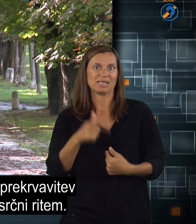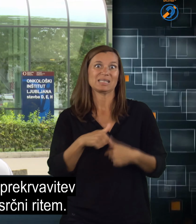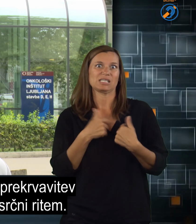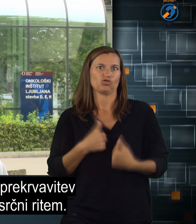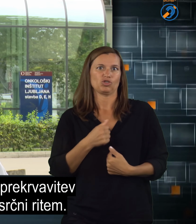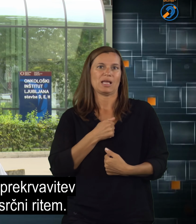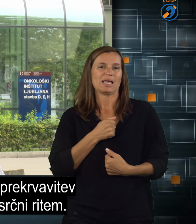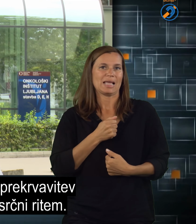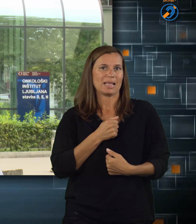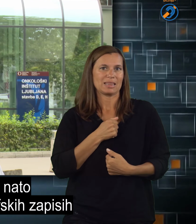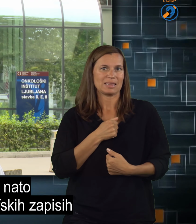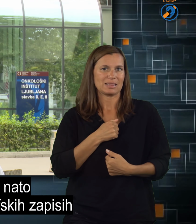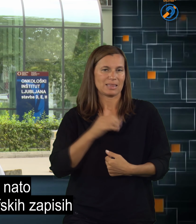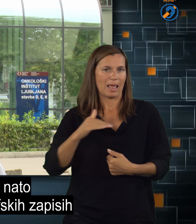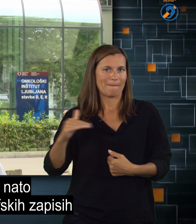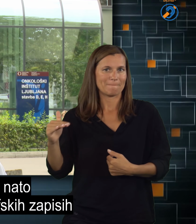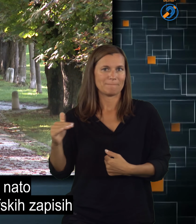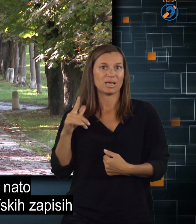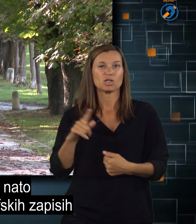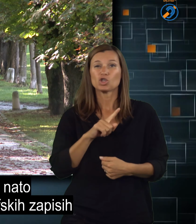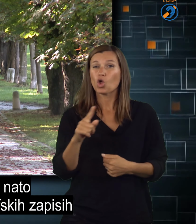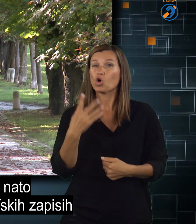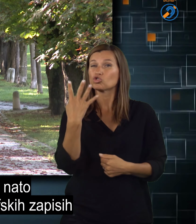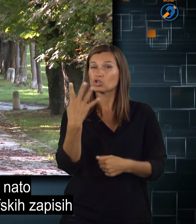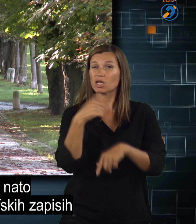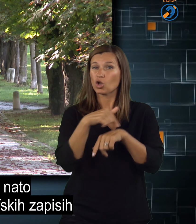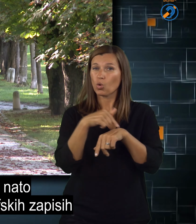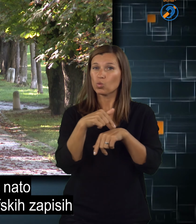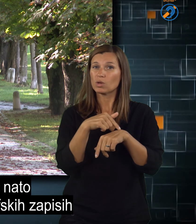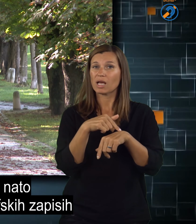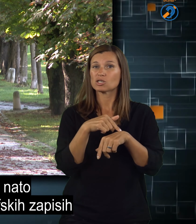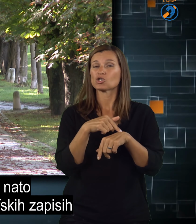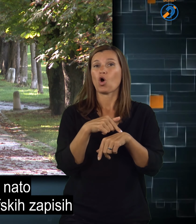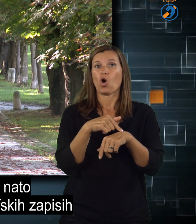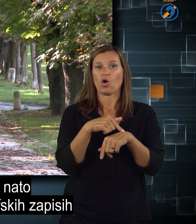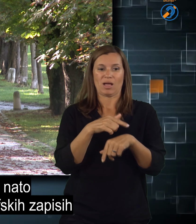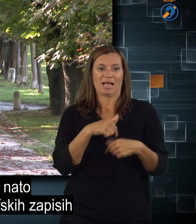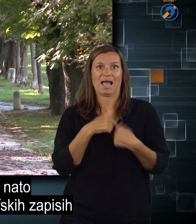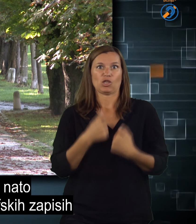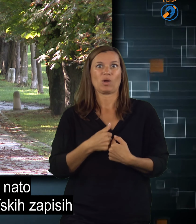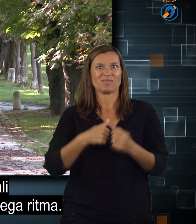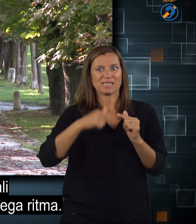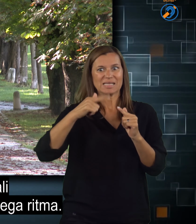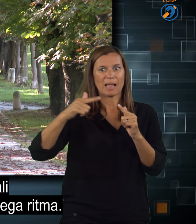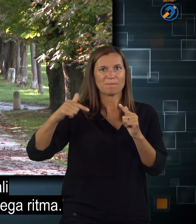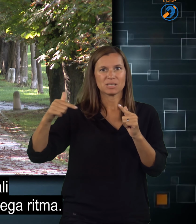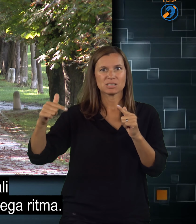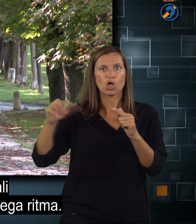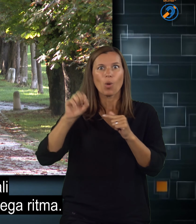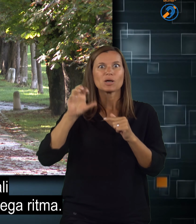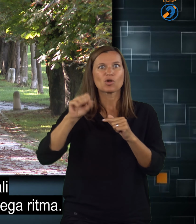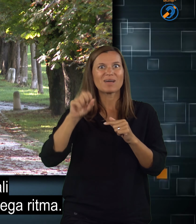potem na srčni ritem. In do 4 ure so na to v elektrokardiografskih zapisih